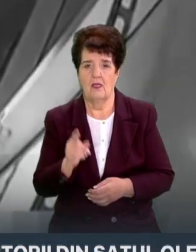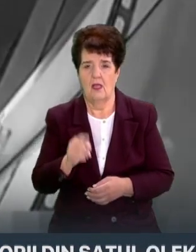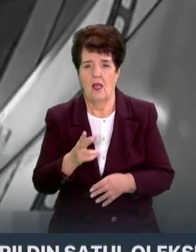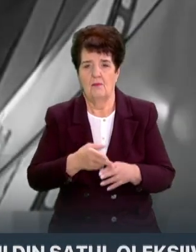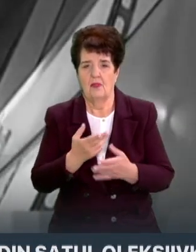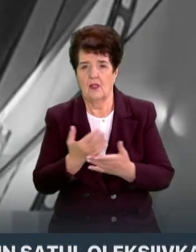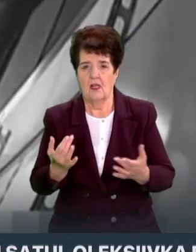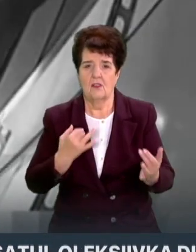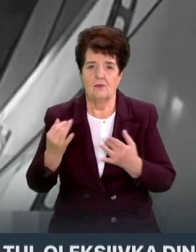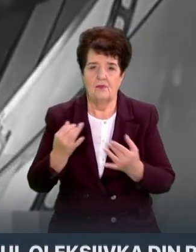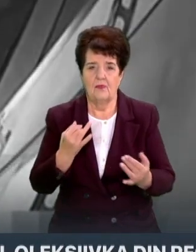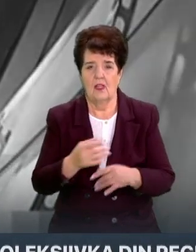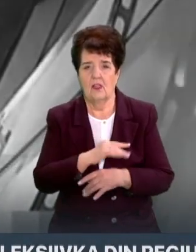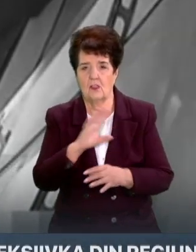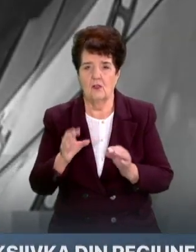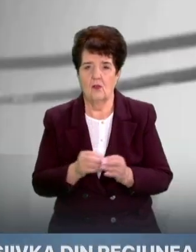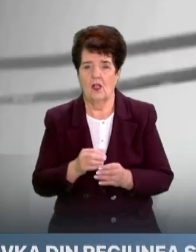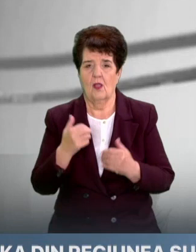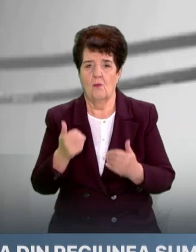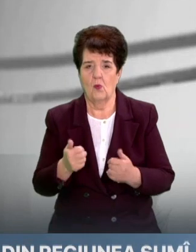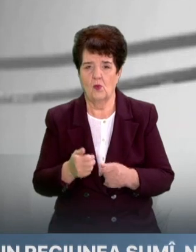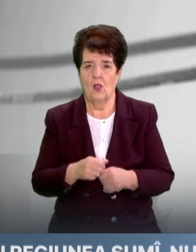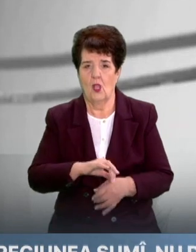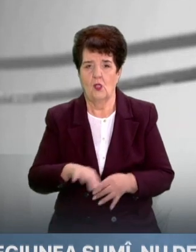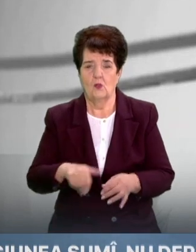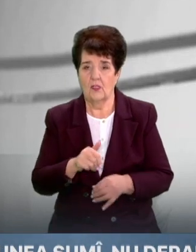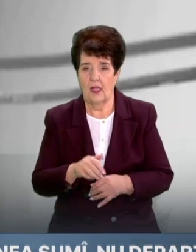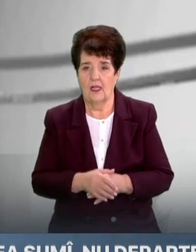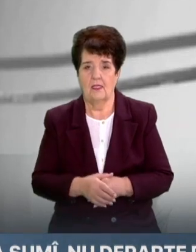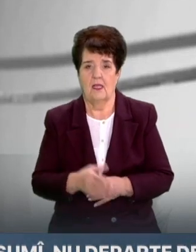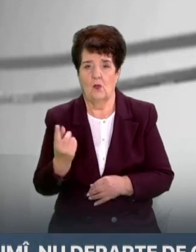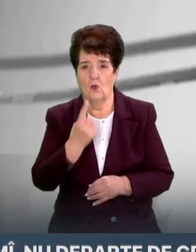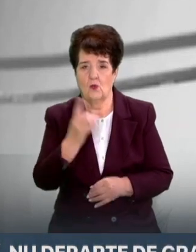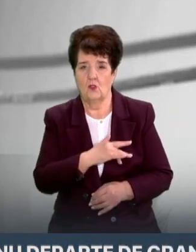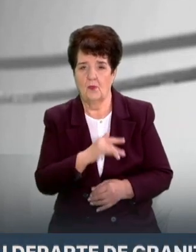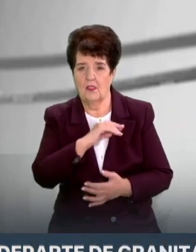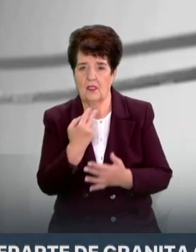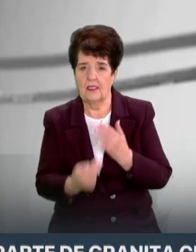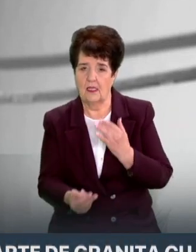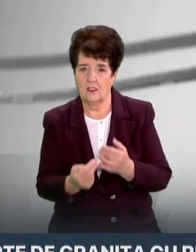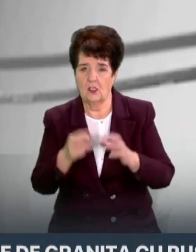de comunicare securizată, precum și alte bunuri sustrase. Unul dintre suspecți s-a ascuns în timpul